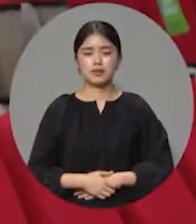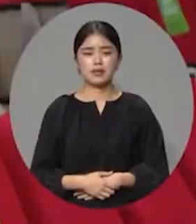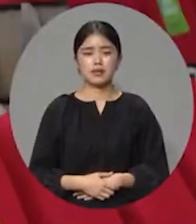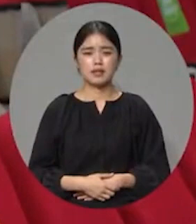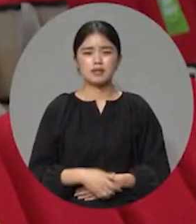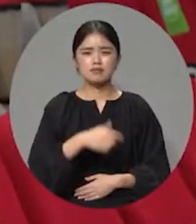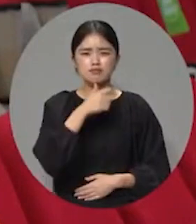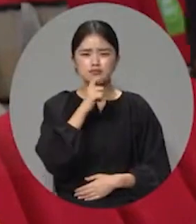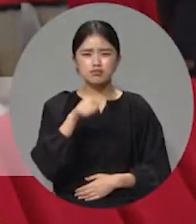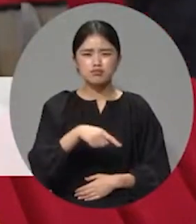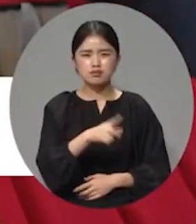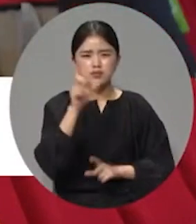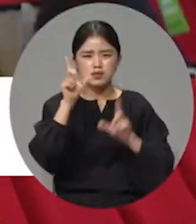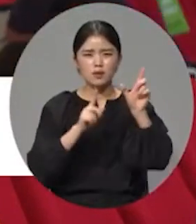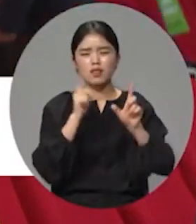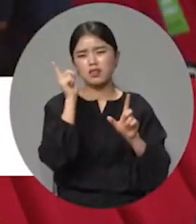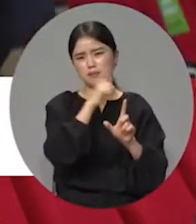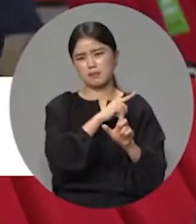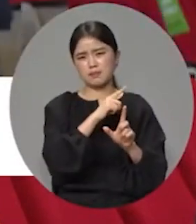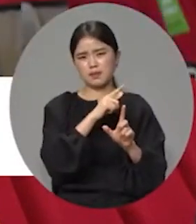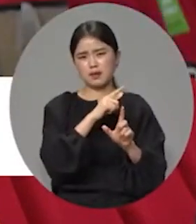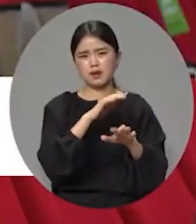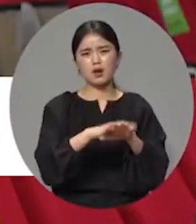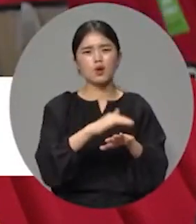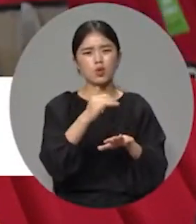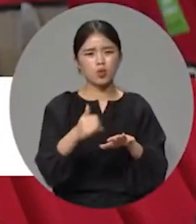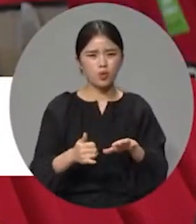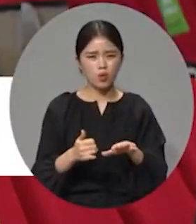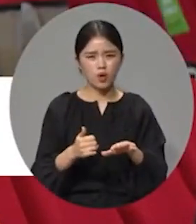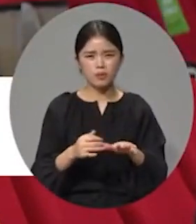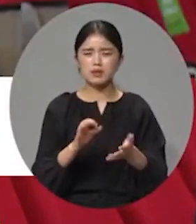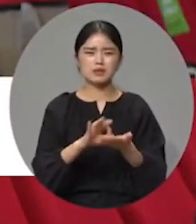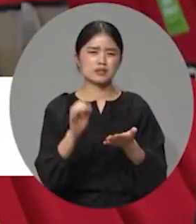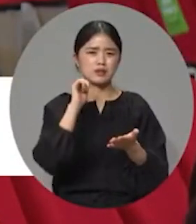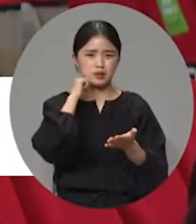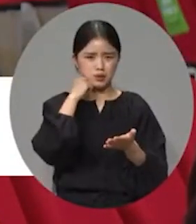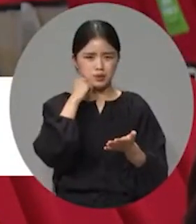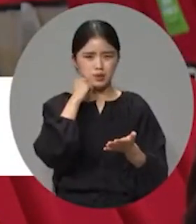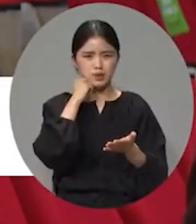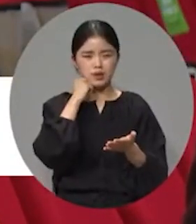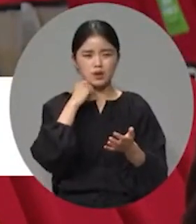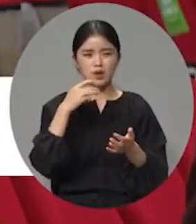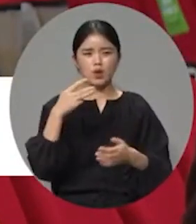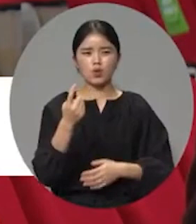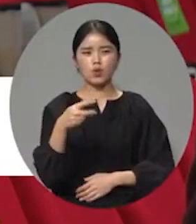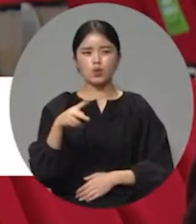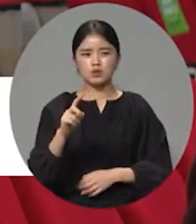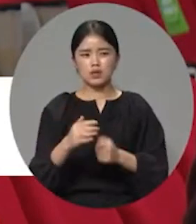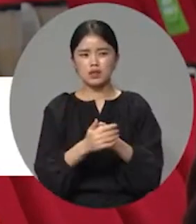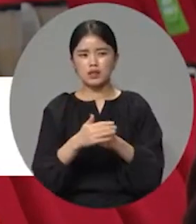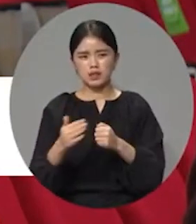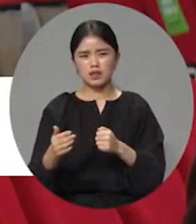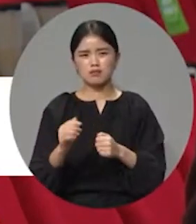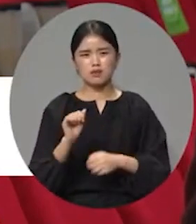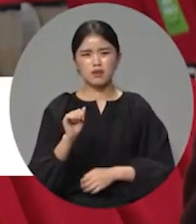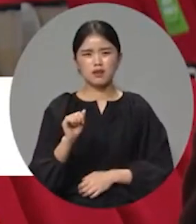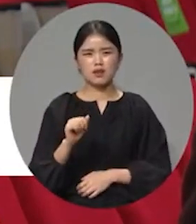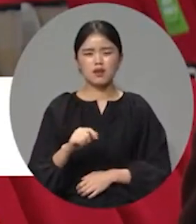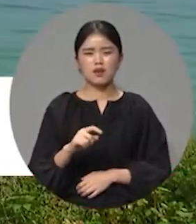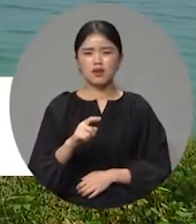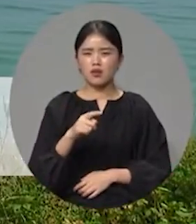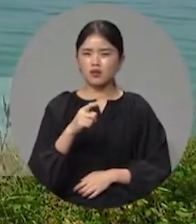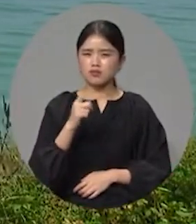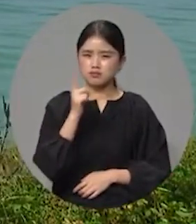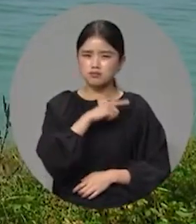수질이 너무 나빠졌습니다. 그래서 농업용수조차 지금 쓸 수 없는 상황이고 토사 때문에 항해 기능도 많이